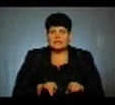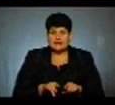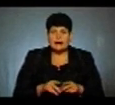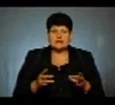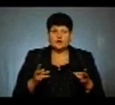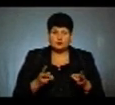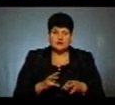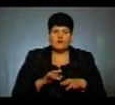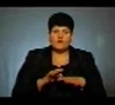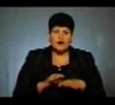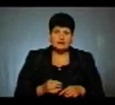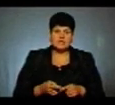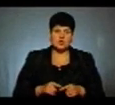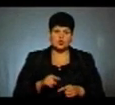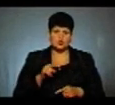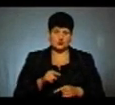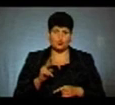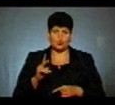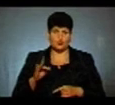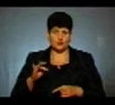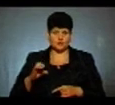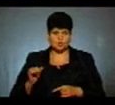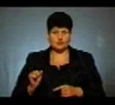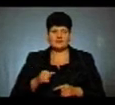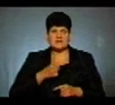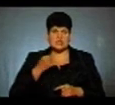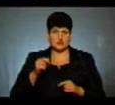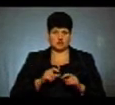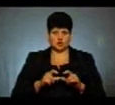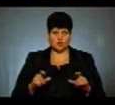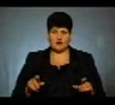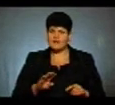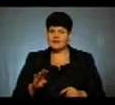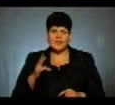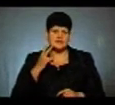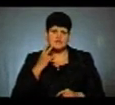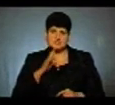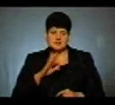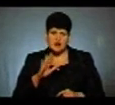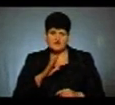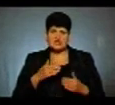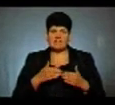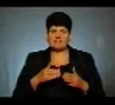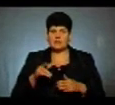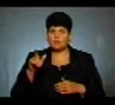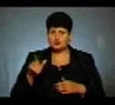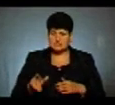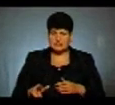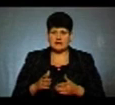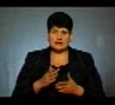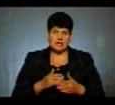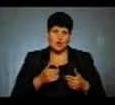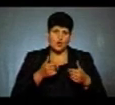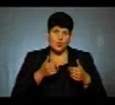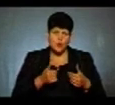необхідність щодо введення даного курсу у старшій школі. Не завжди випускник стає там